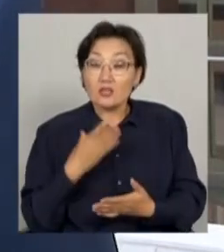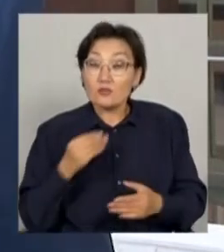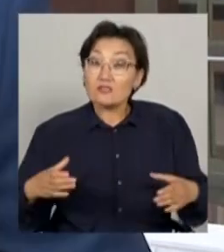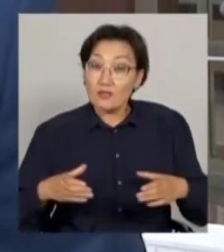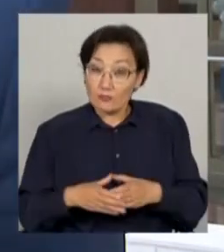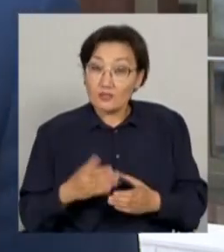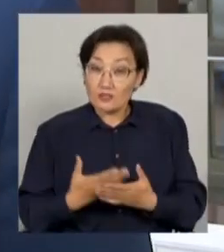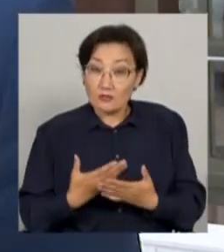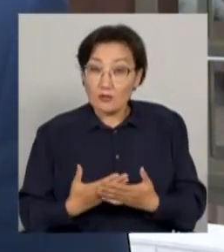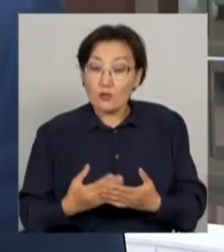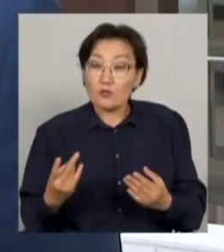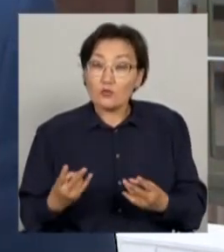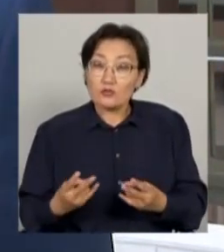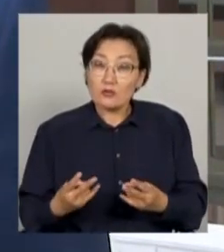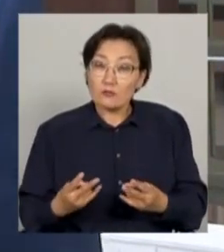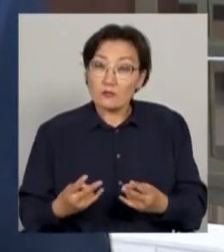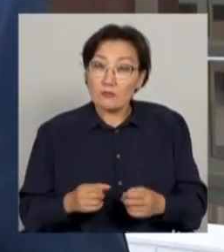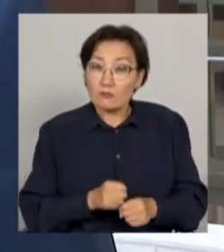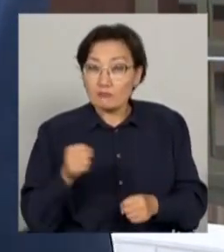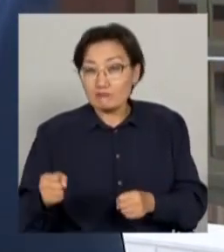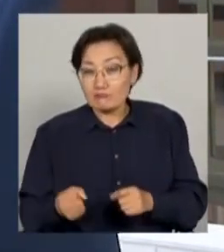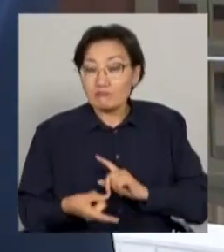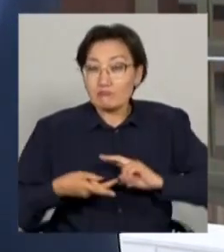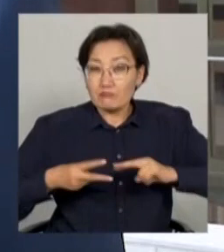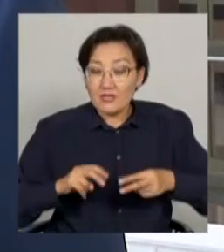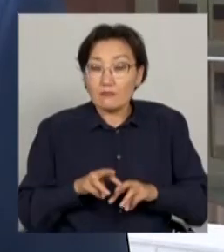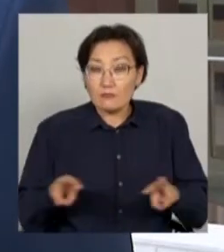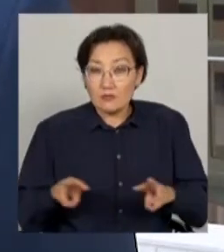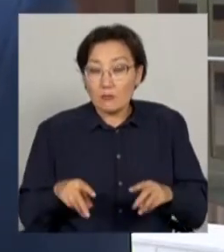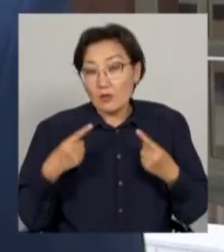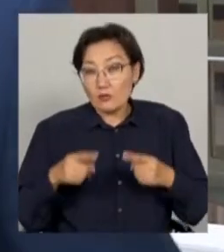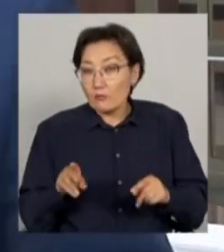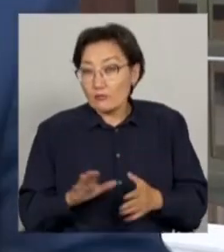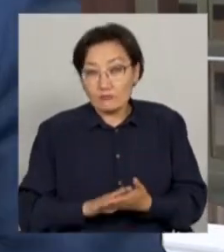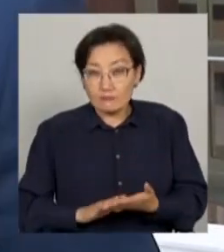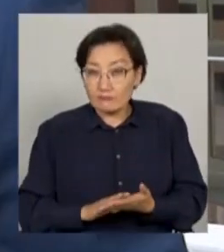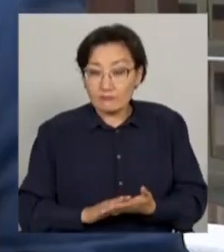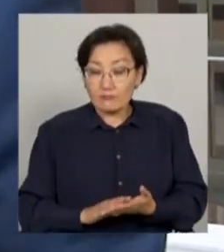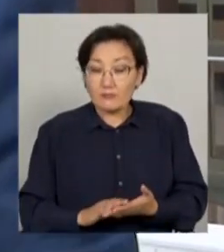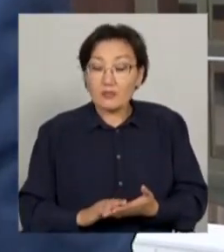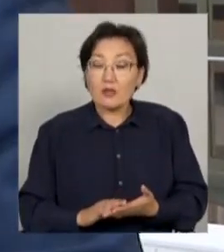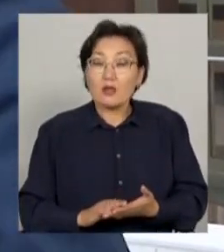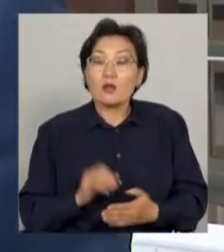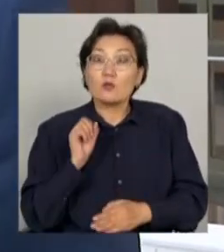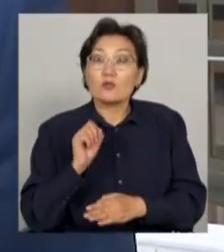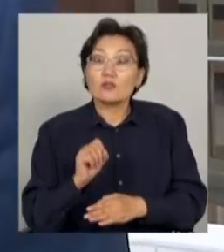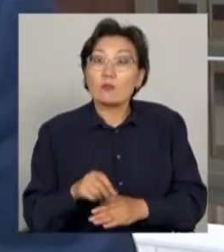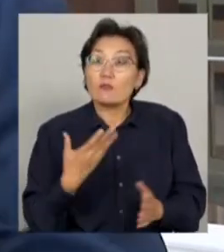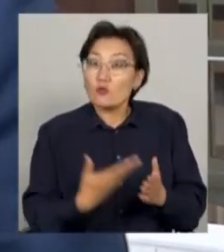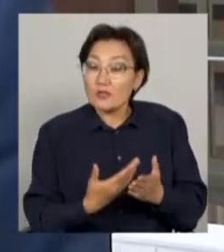примеру, просто переставлять ноги министерства. По-другому как? И будем, то есть, указывать на